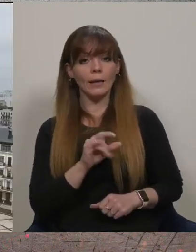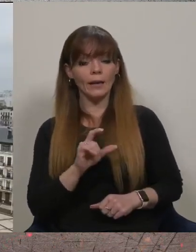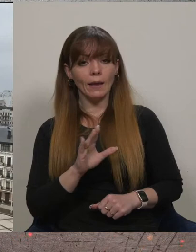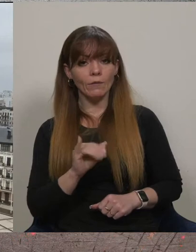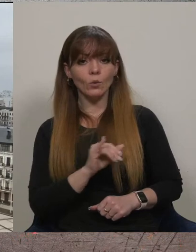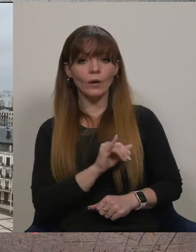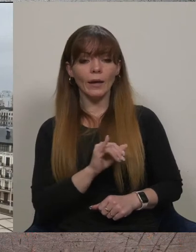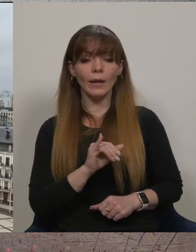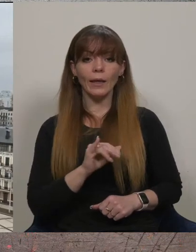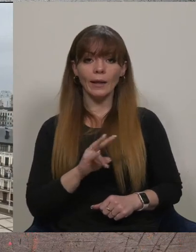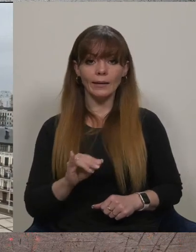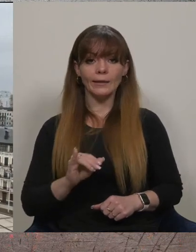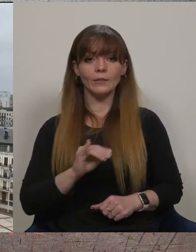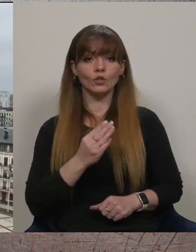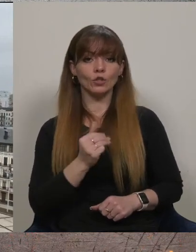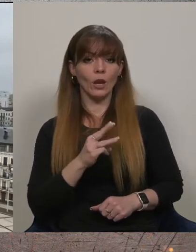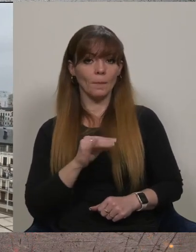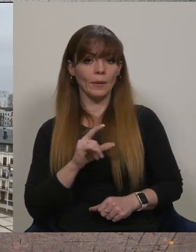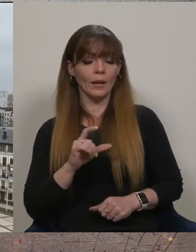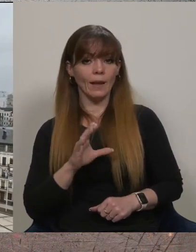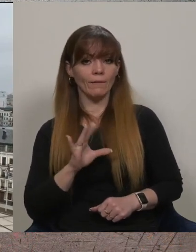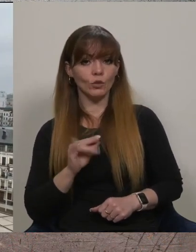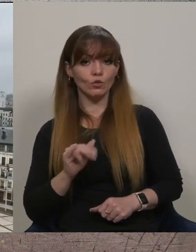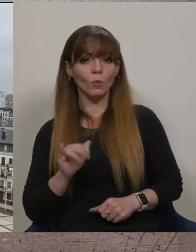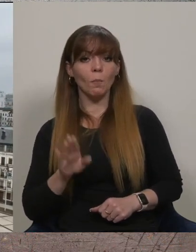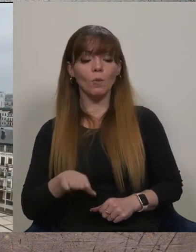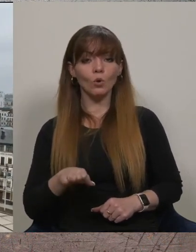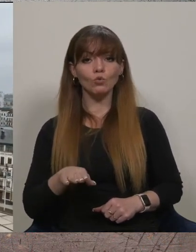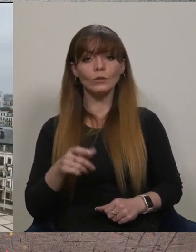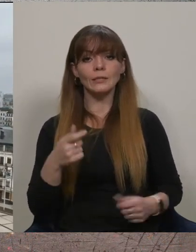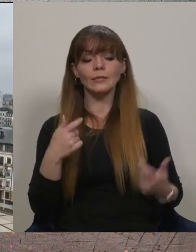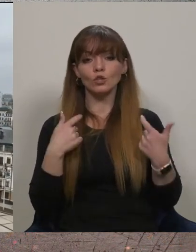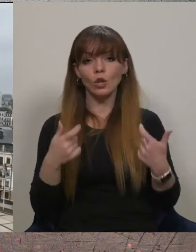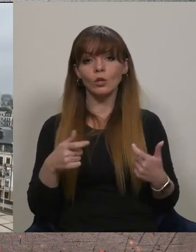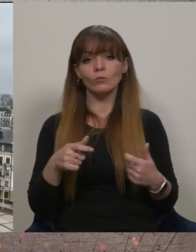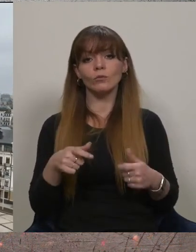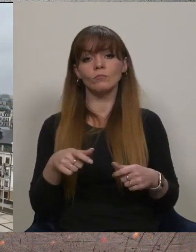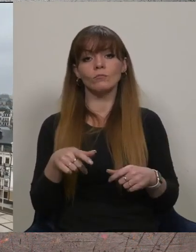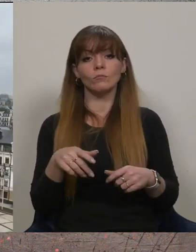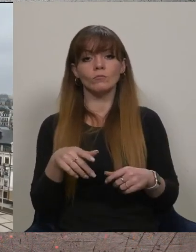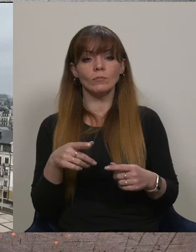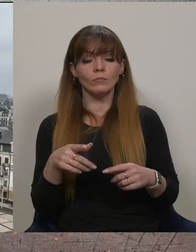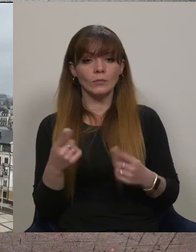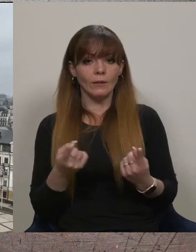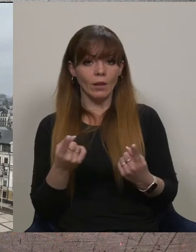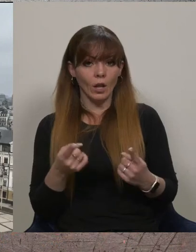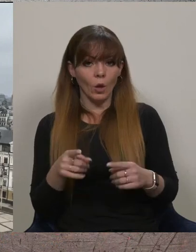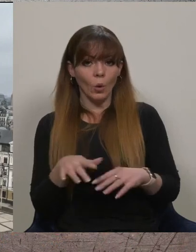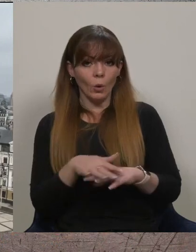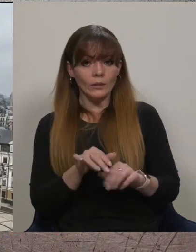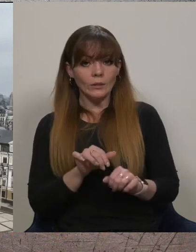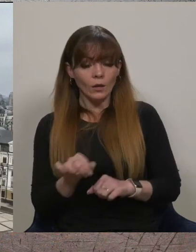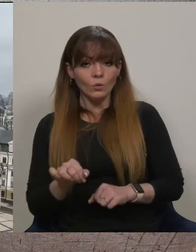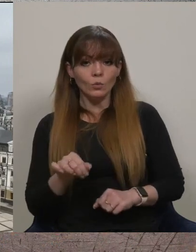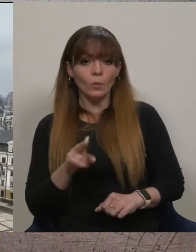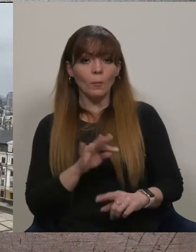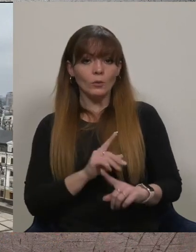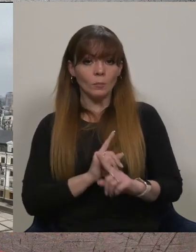Шамілійовичу, молодшому сержанту Служби цивільного захисту, посмертно. Нагороду отримує